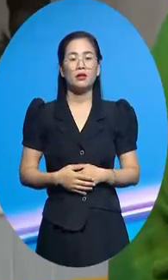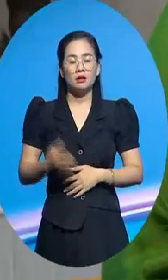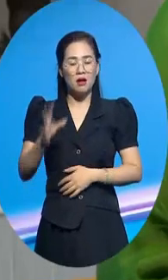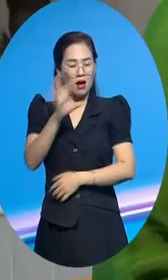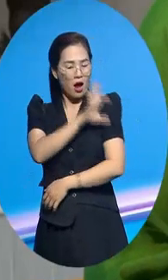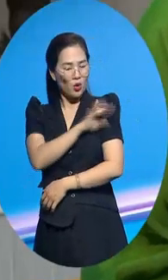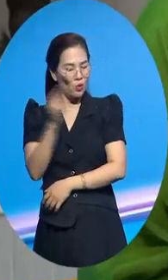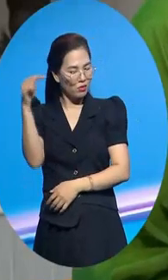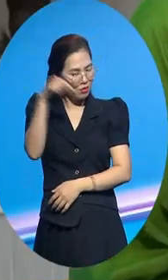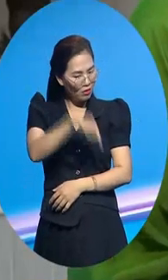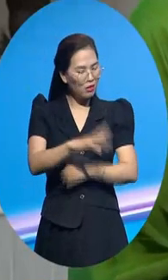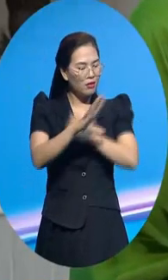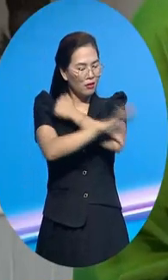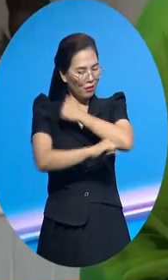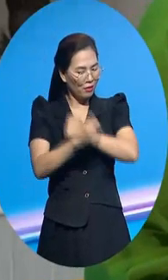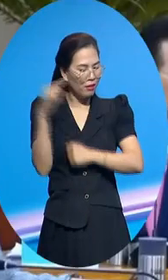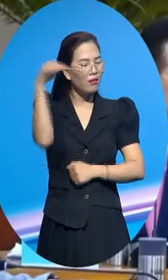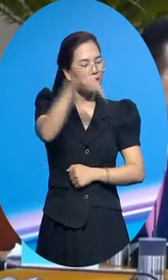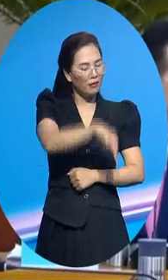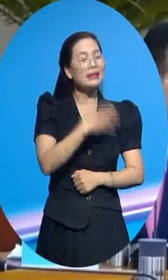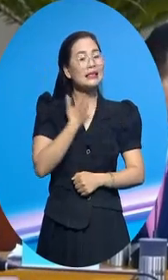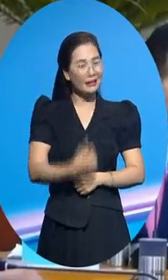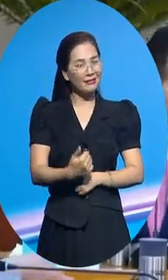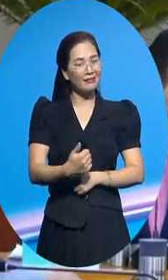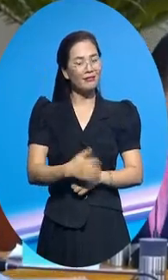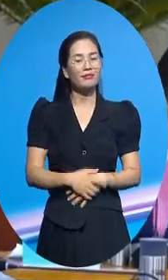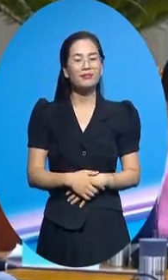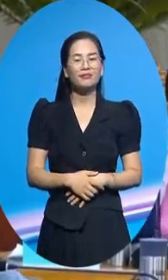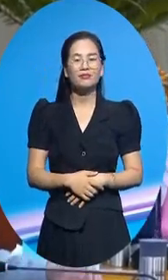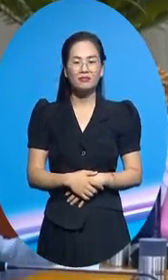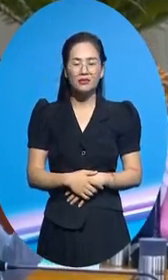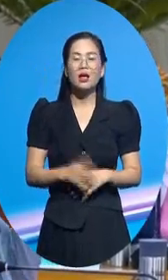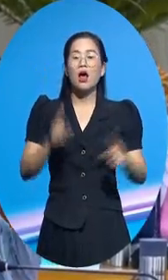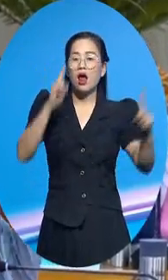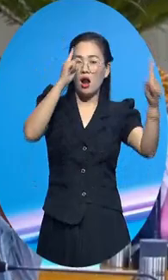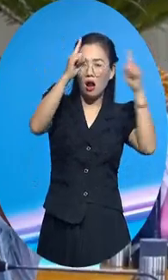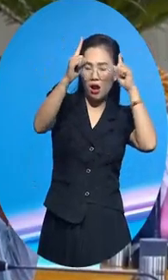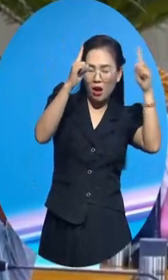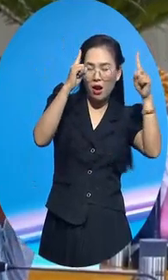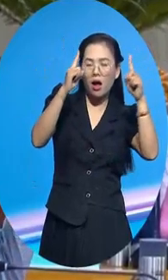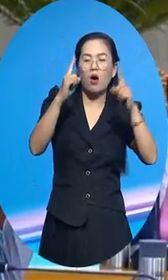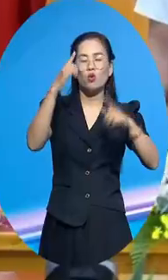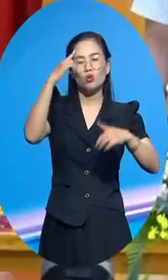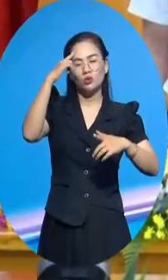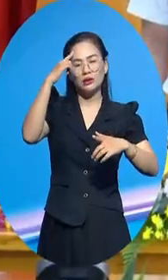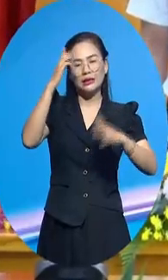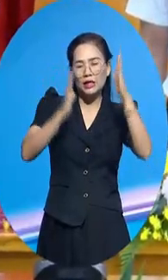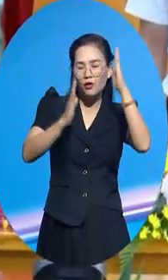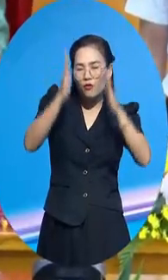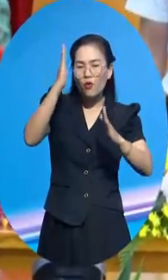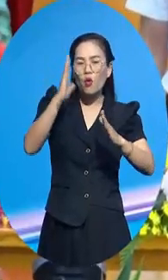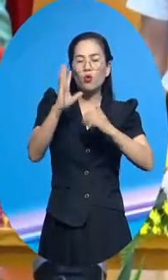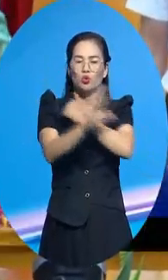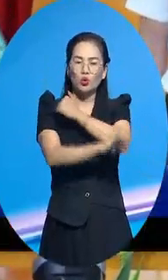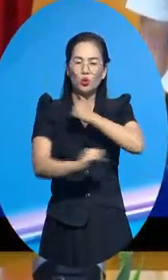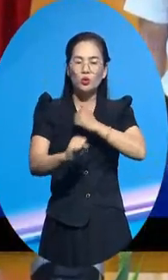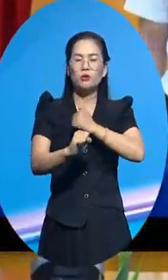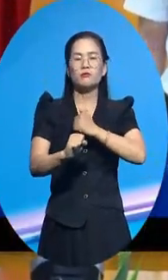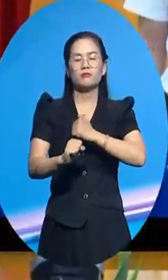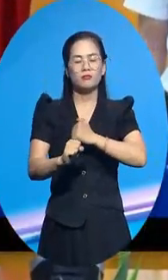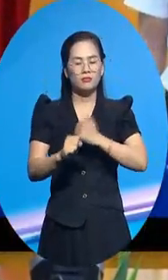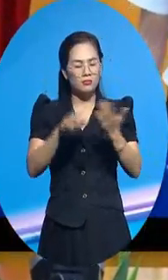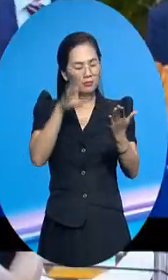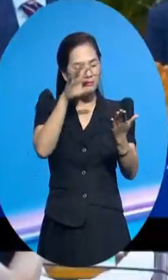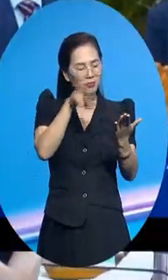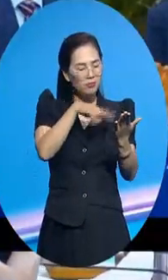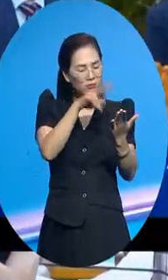du lịch và họ luôn luôn là chọn Phú Quốc. Tại buổi làm việc, lãnh đạo thành phố Phú Quốc cũng cho biết, theo quy hoạch tổng thể, Phú Quốc sẽ có